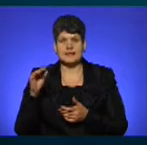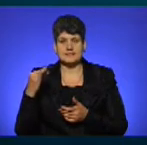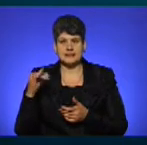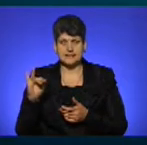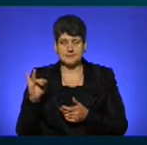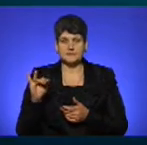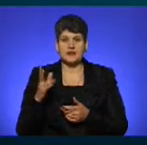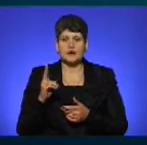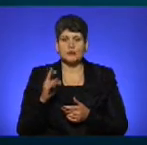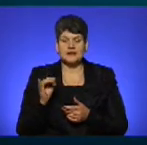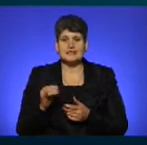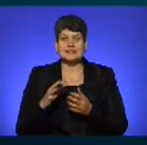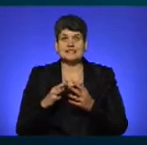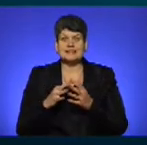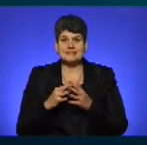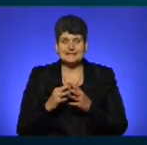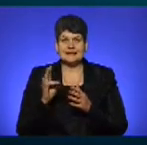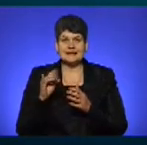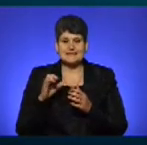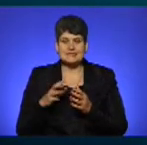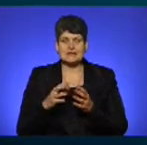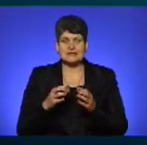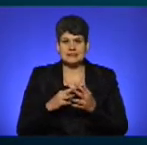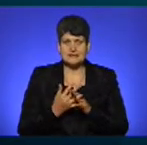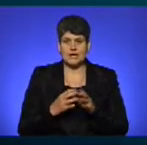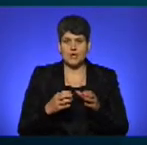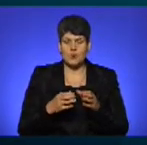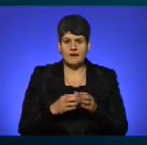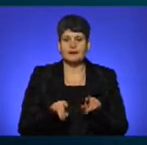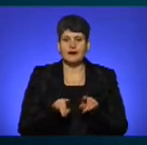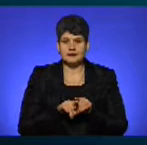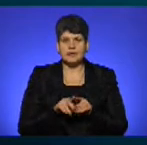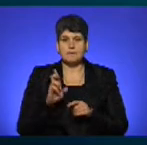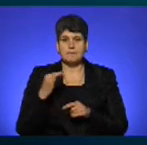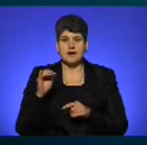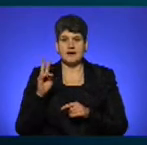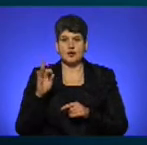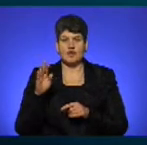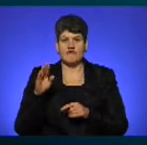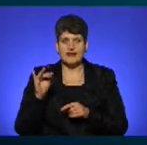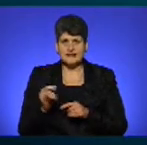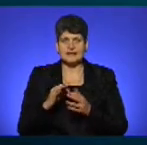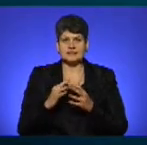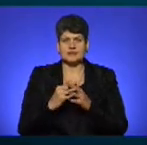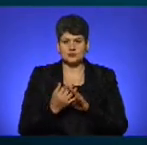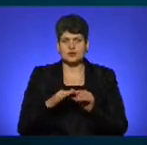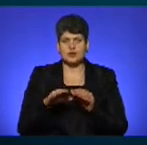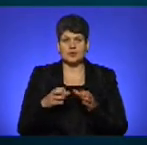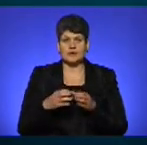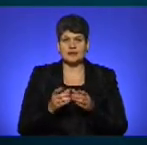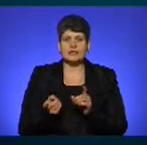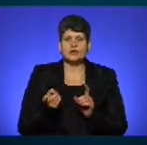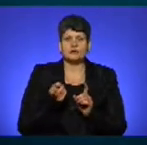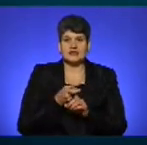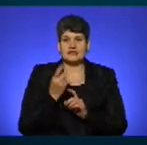згадувані Настасівських сільських громадах, а також призначені додаткові вибори до Байковецької сільської об'єднаної територіальної громади, до якої долучаються